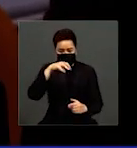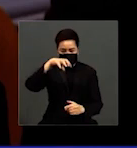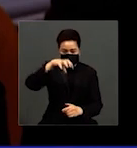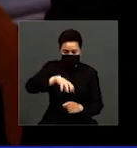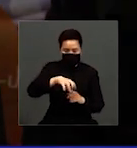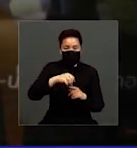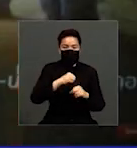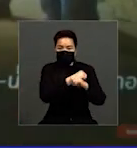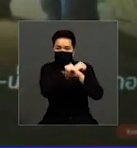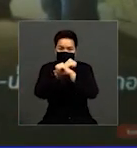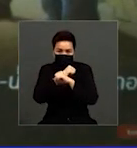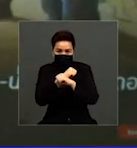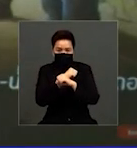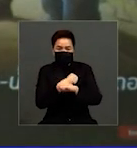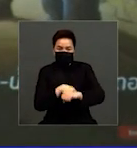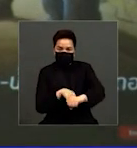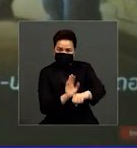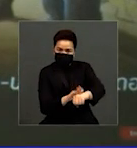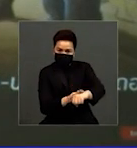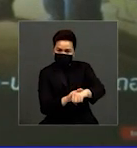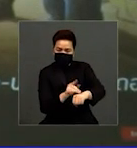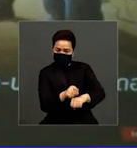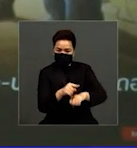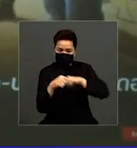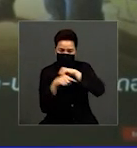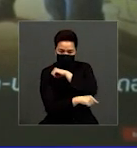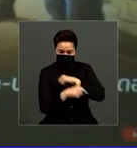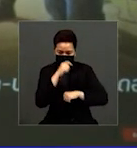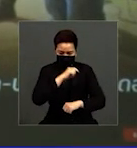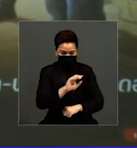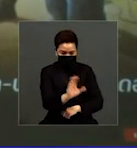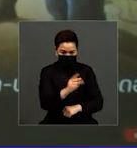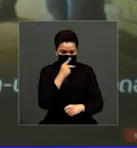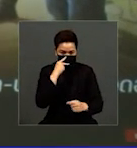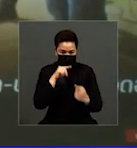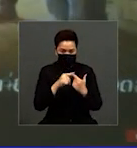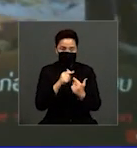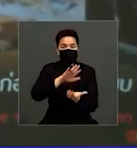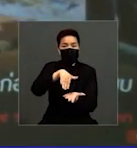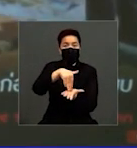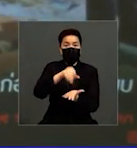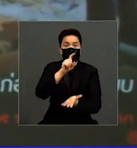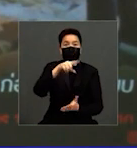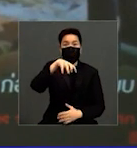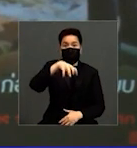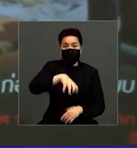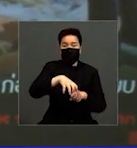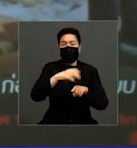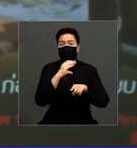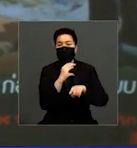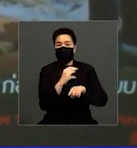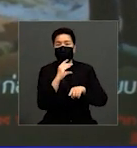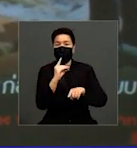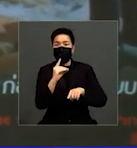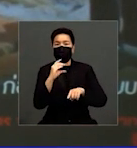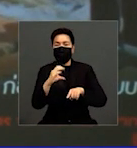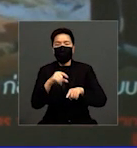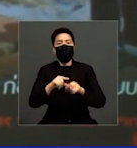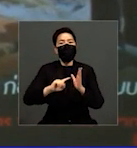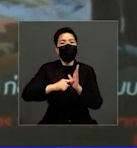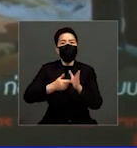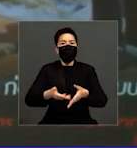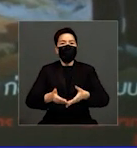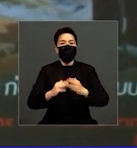ย่อก็คือ CDC นะครับ ครับศูนย์แห่งนี้มีบทบาทยังไงครับ ศูนย์แห่งนี้น